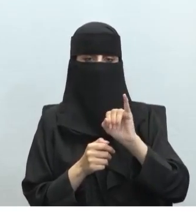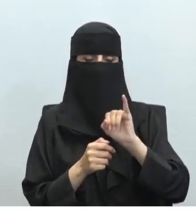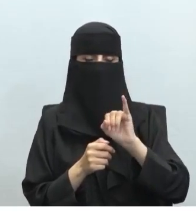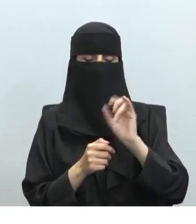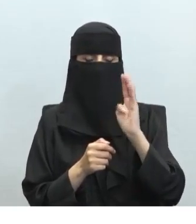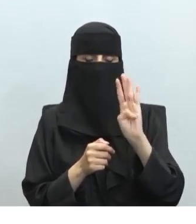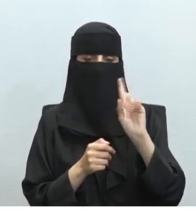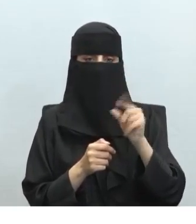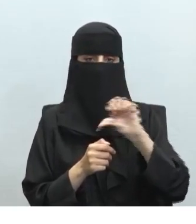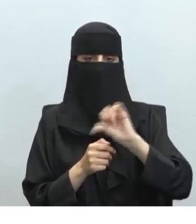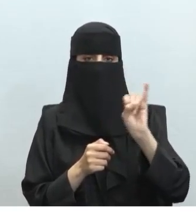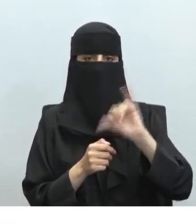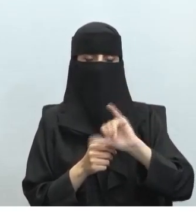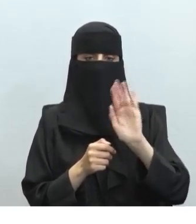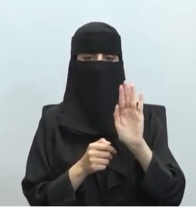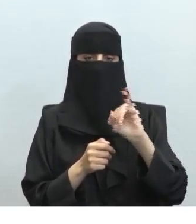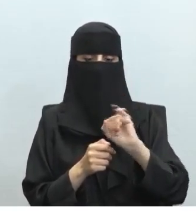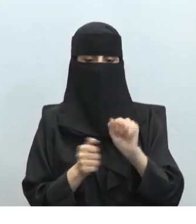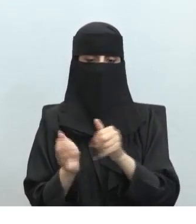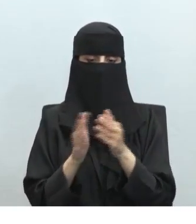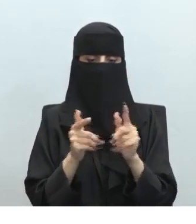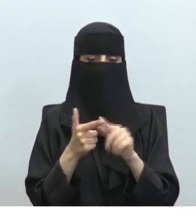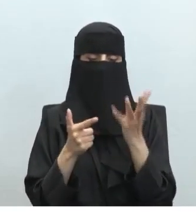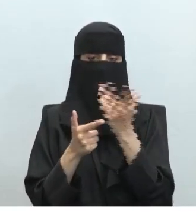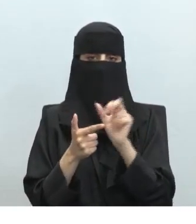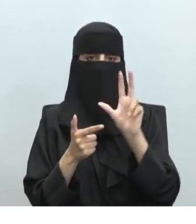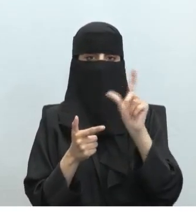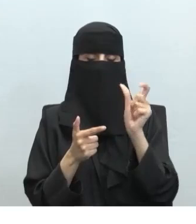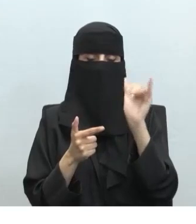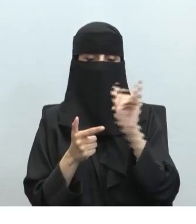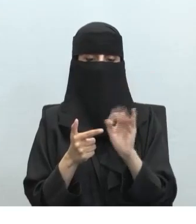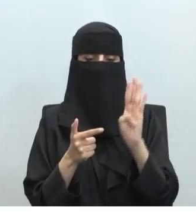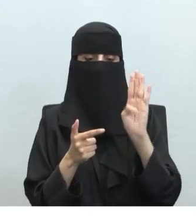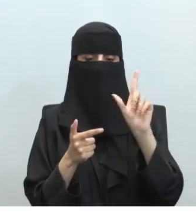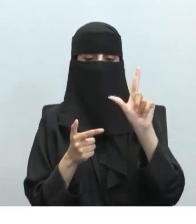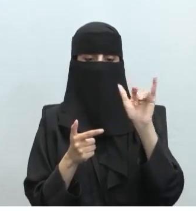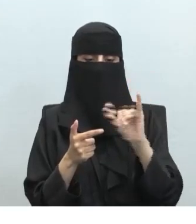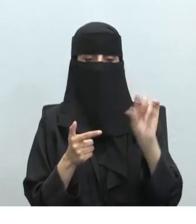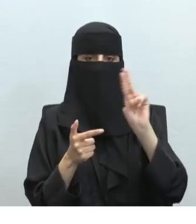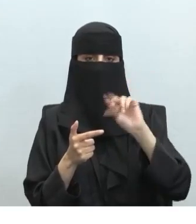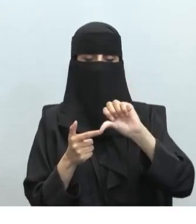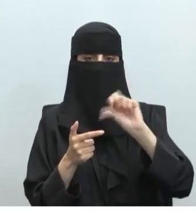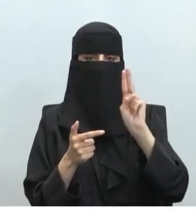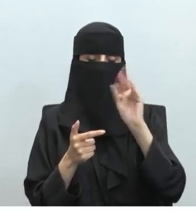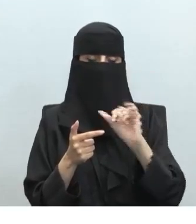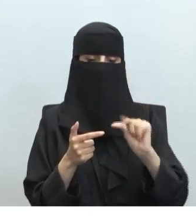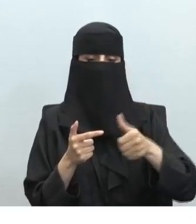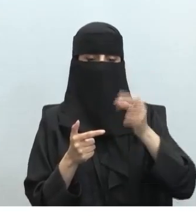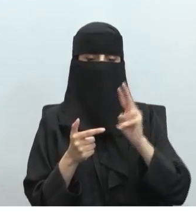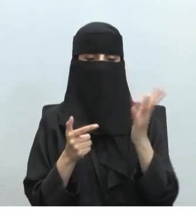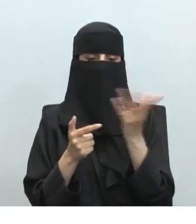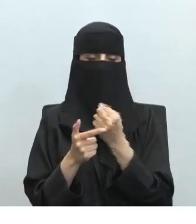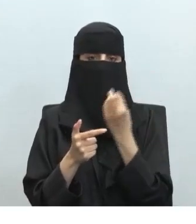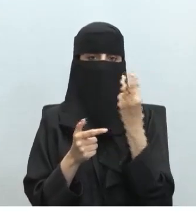ما تعلمنا 46 كروموسوم وعدد النيوكليدات ثلاثه مليارات تقريبا بينما عدد الجينات في الانسان يتراوح من 20